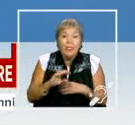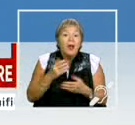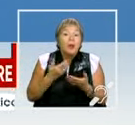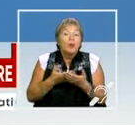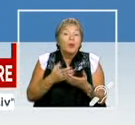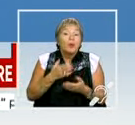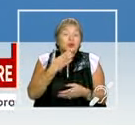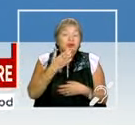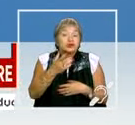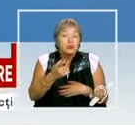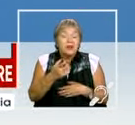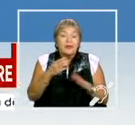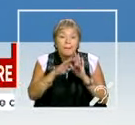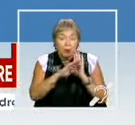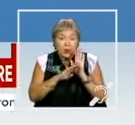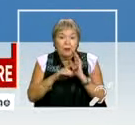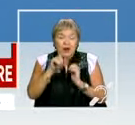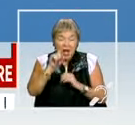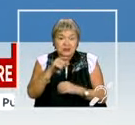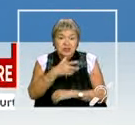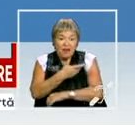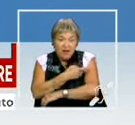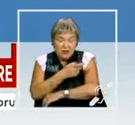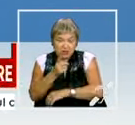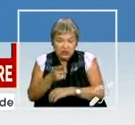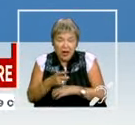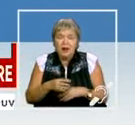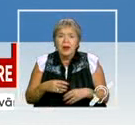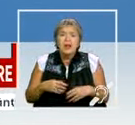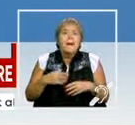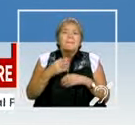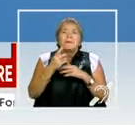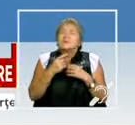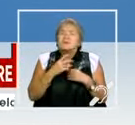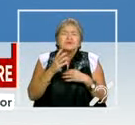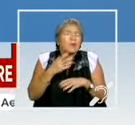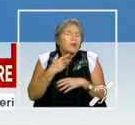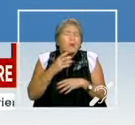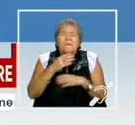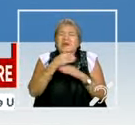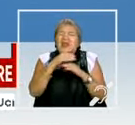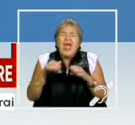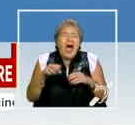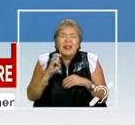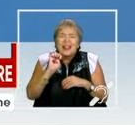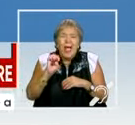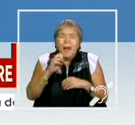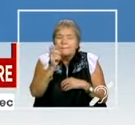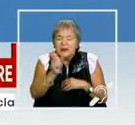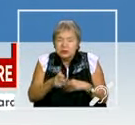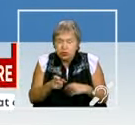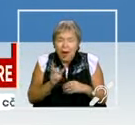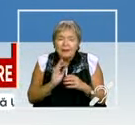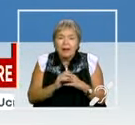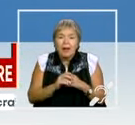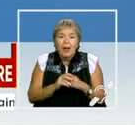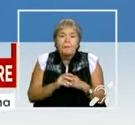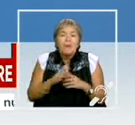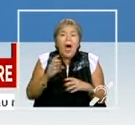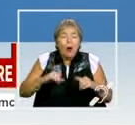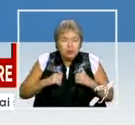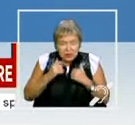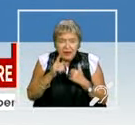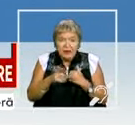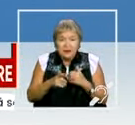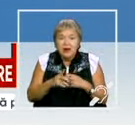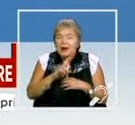Datorită acestor programe de vaccinare, sute de milioane, poate chiar miliarde de oameni au